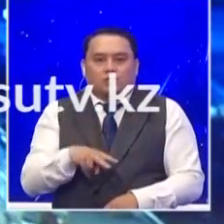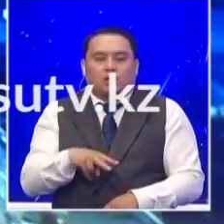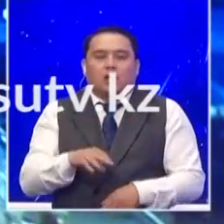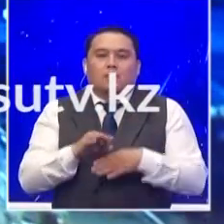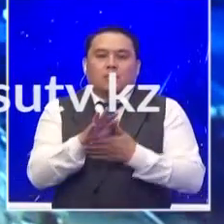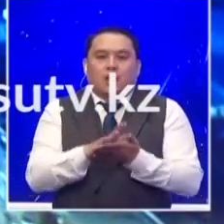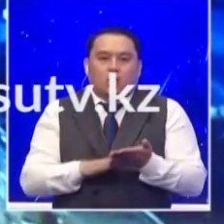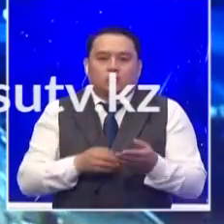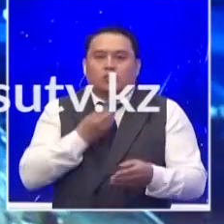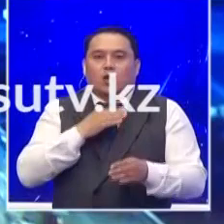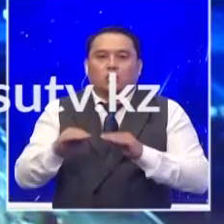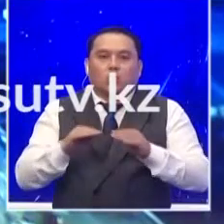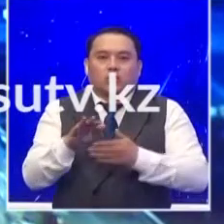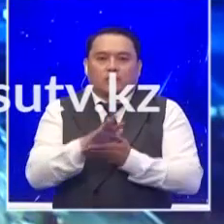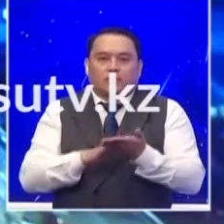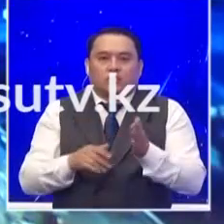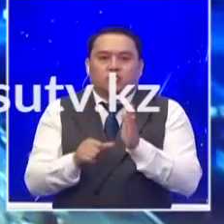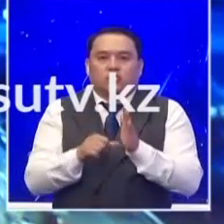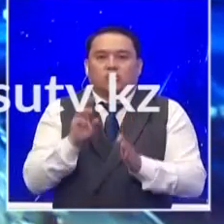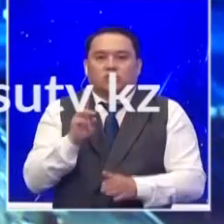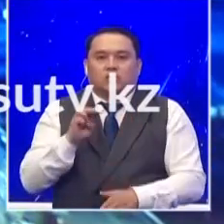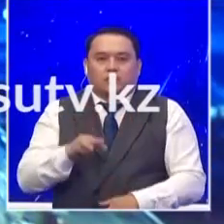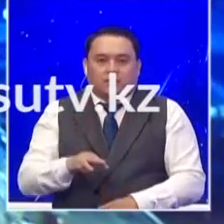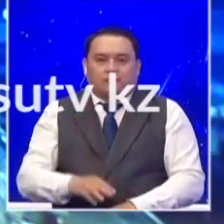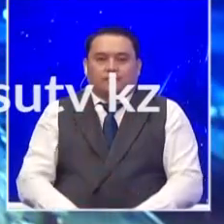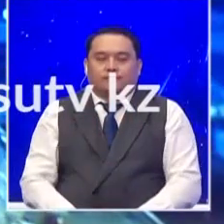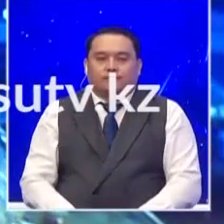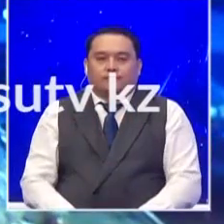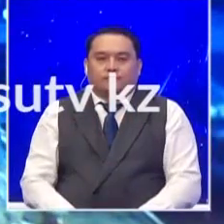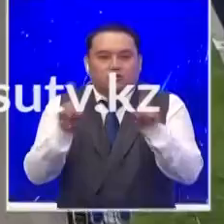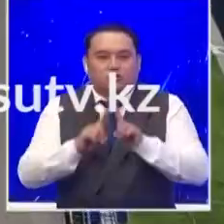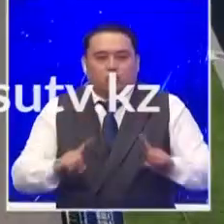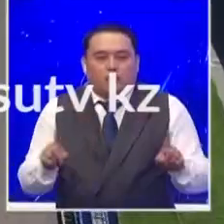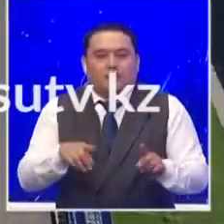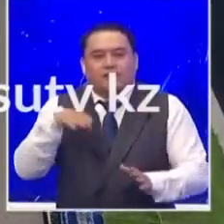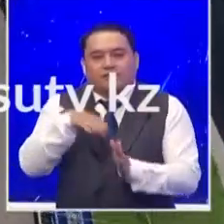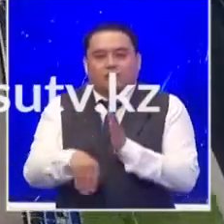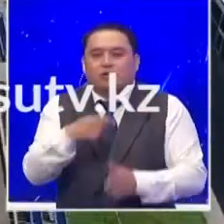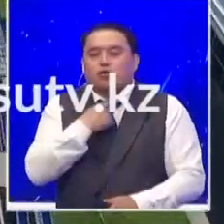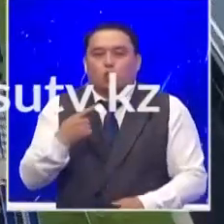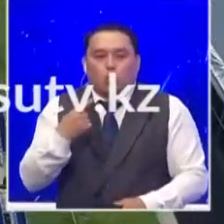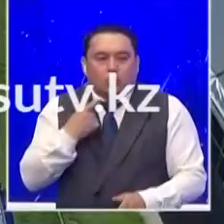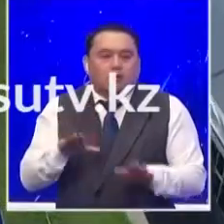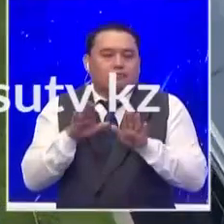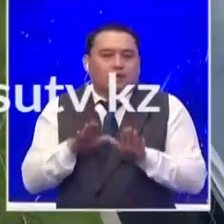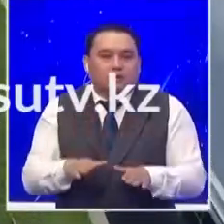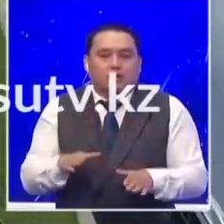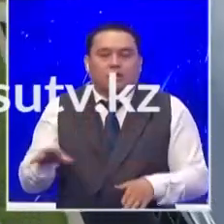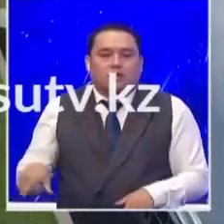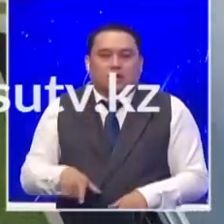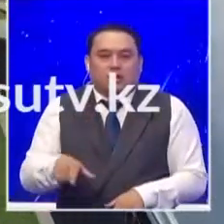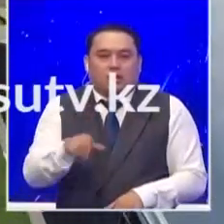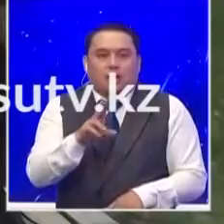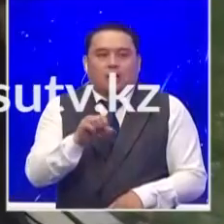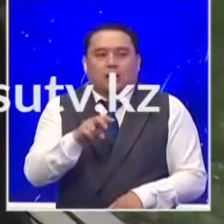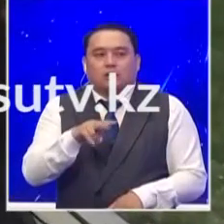Протяженность благоустроенной территории составит порядка 6 километров. Летопись Талдыкургана занимает набережная реки